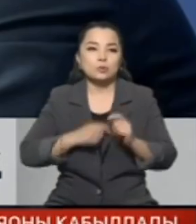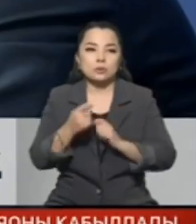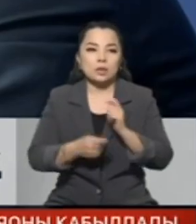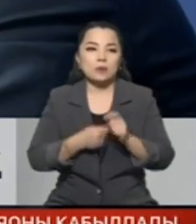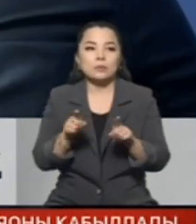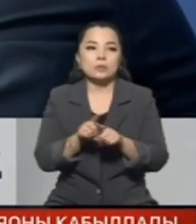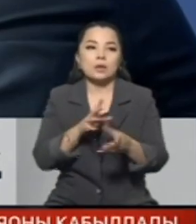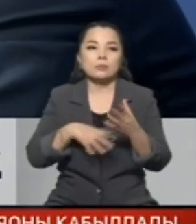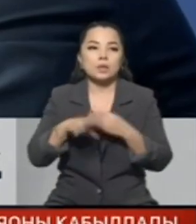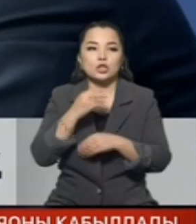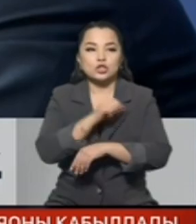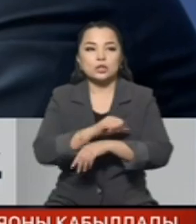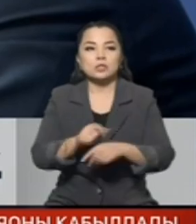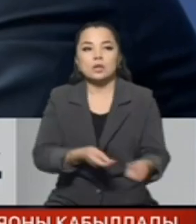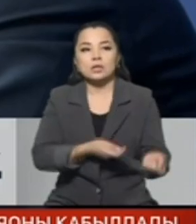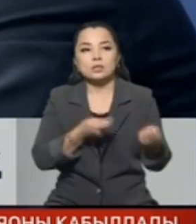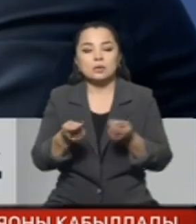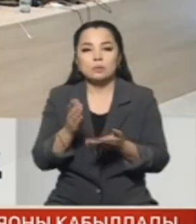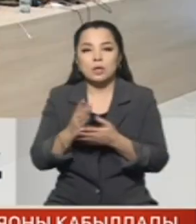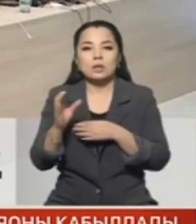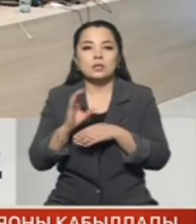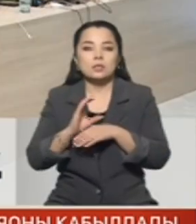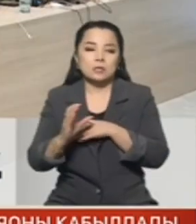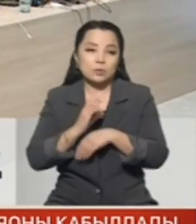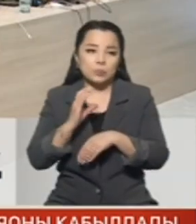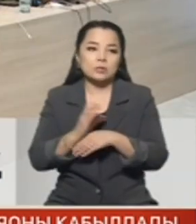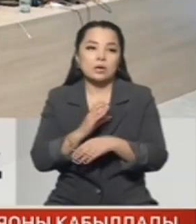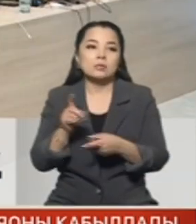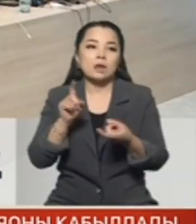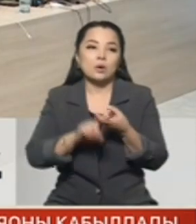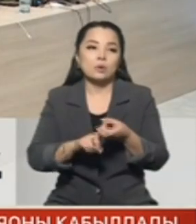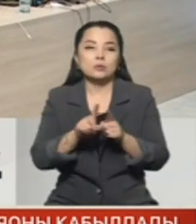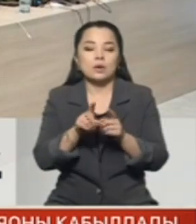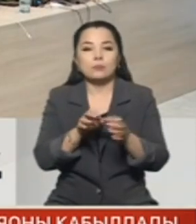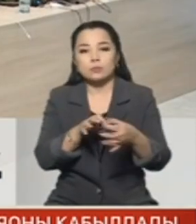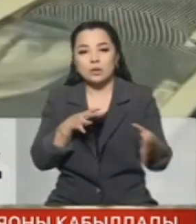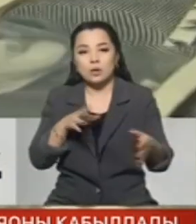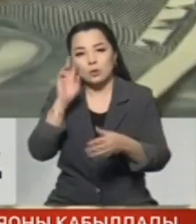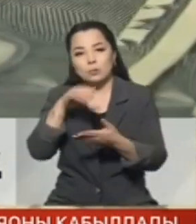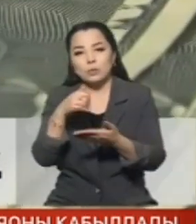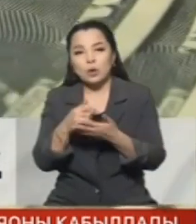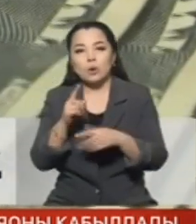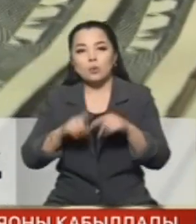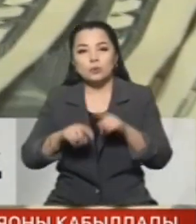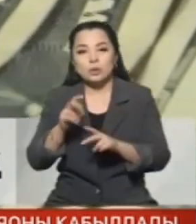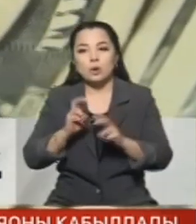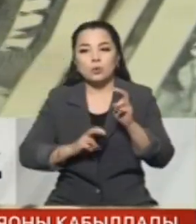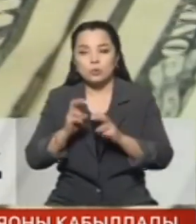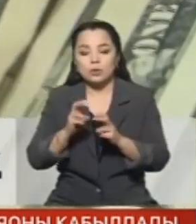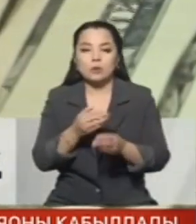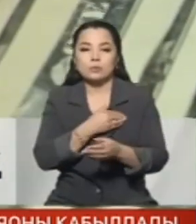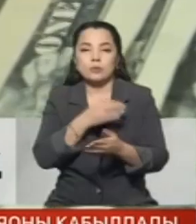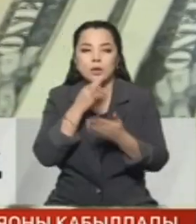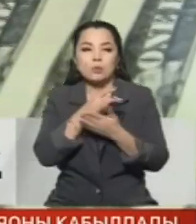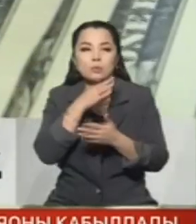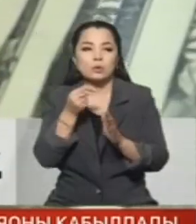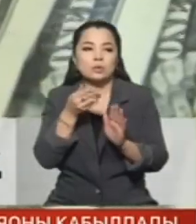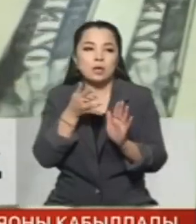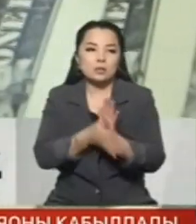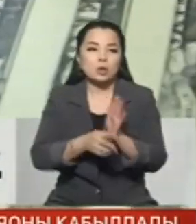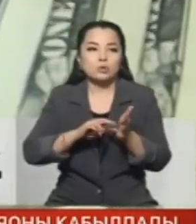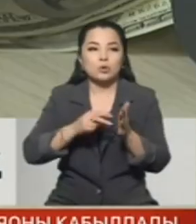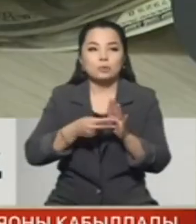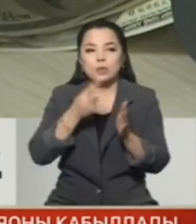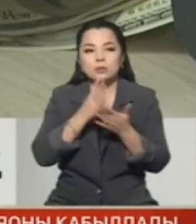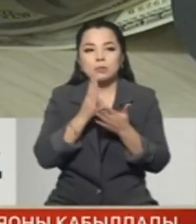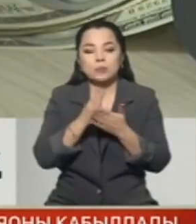материалдарының дені шетелден келеді. Ал импортқа тәуелділіктен арылу үшін үкімет отандық өнімдерді шығаруға қомақты қаржы қоюды жоспарлап